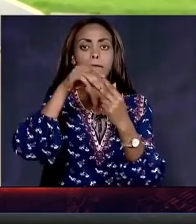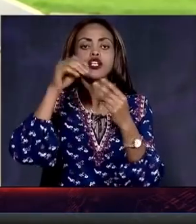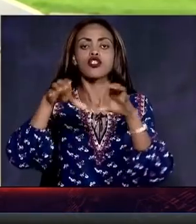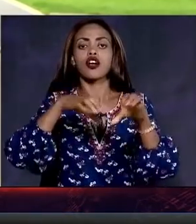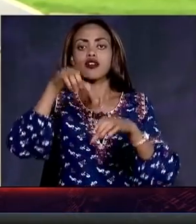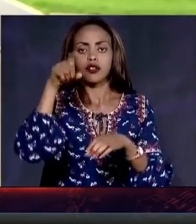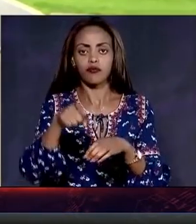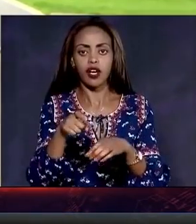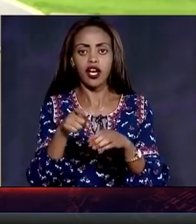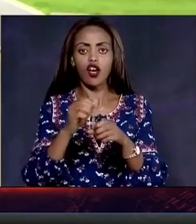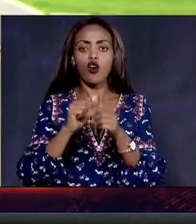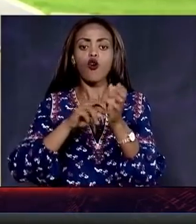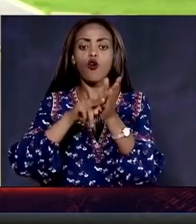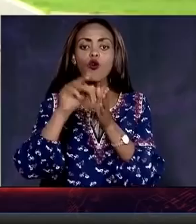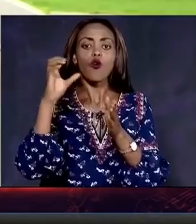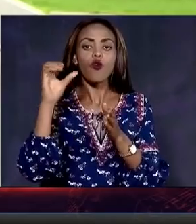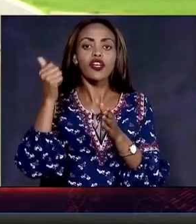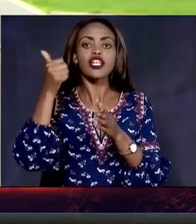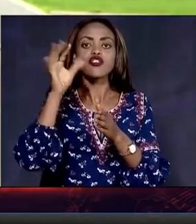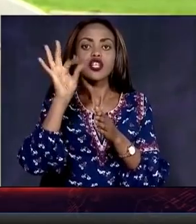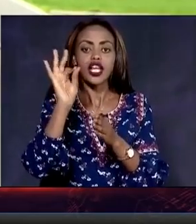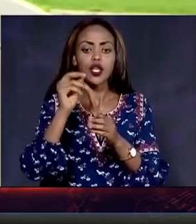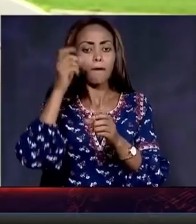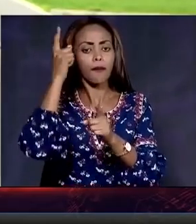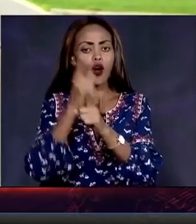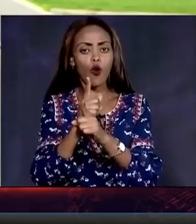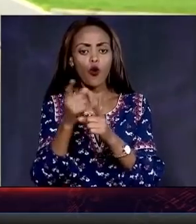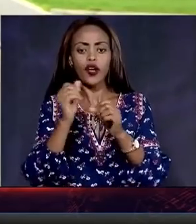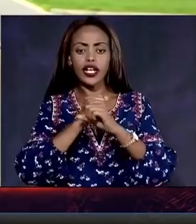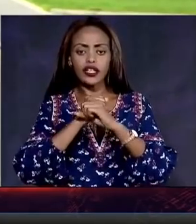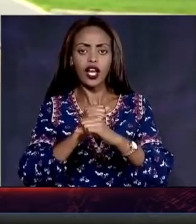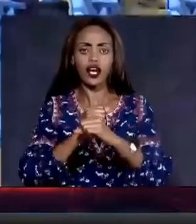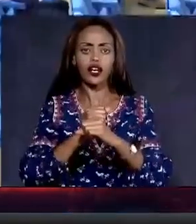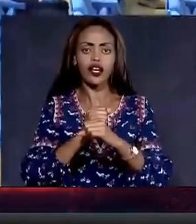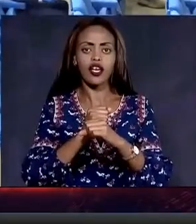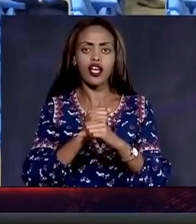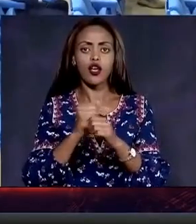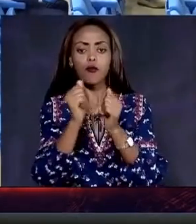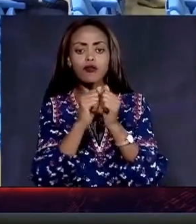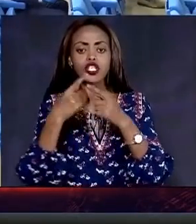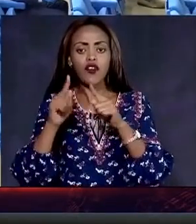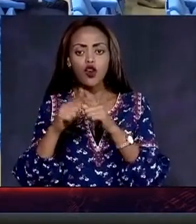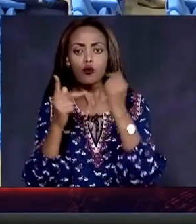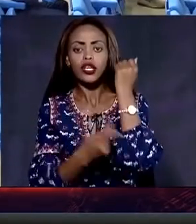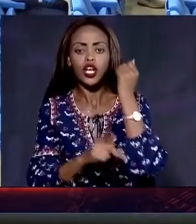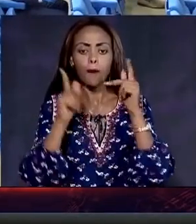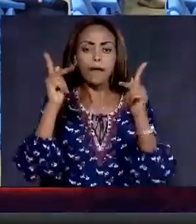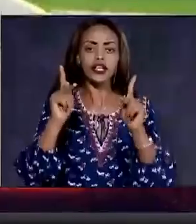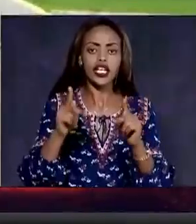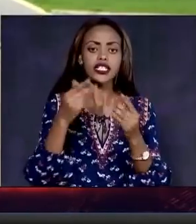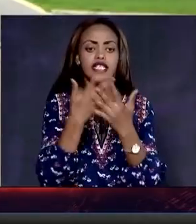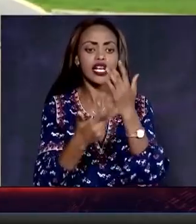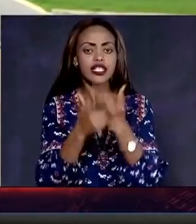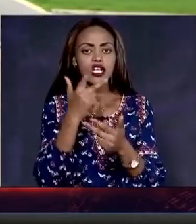ነካይድ ኮቪድ-19 ብኣግባቡ እናተኸላኸልና ምስ ዝተፈላለዩ ፖለቲካዊ ፓርትታት